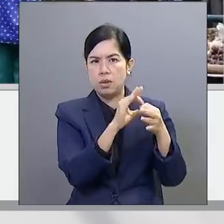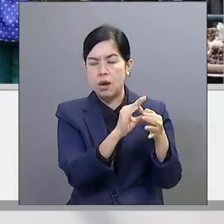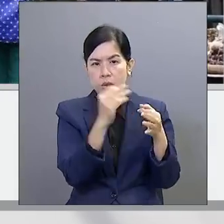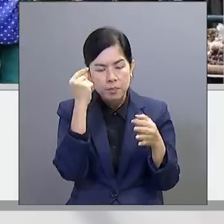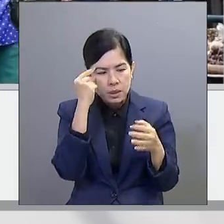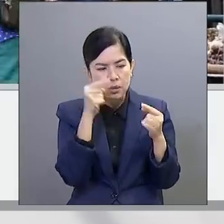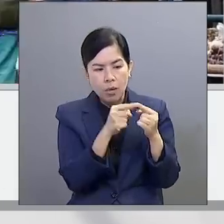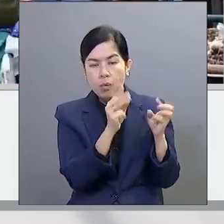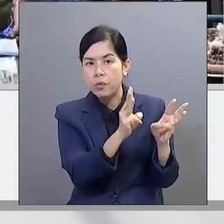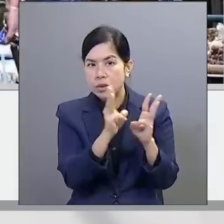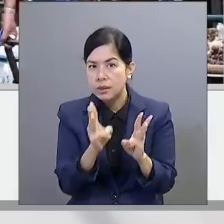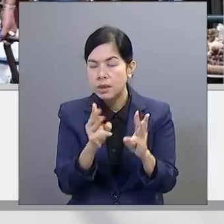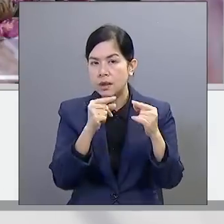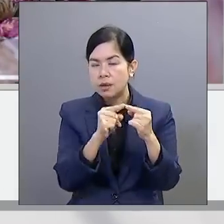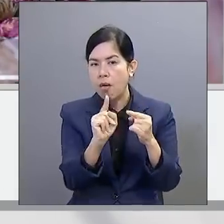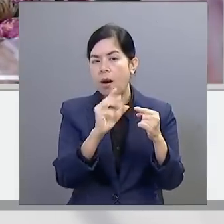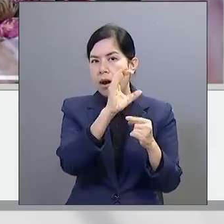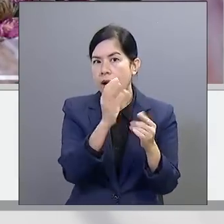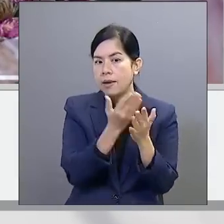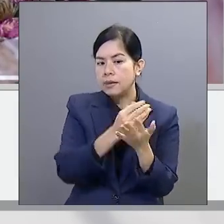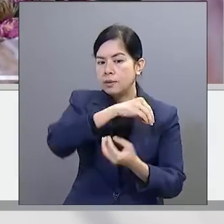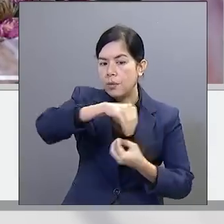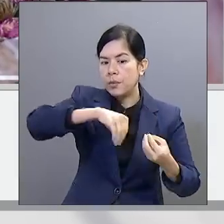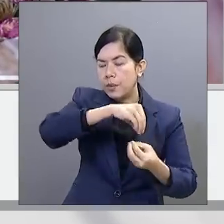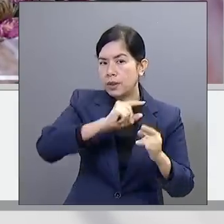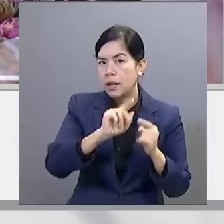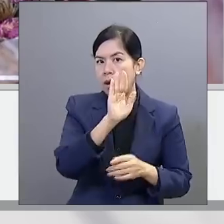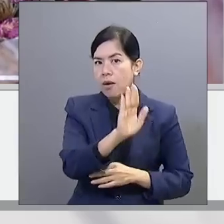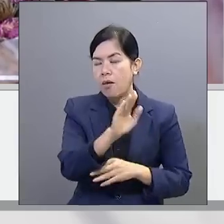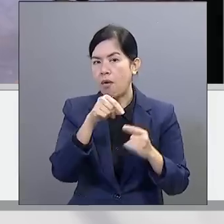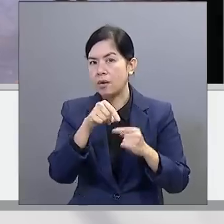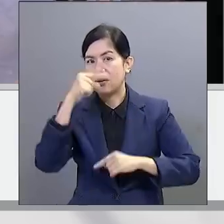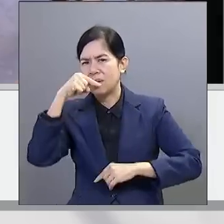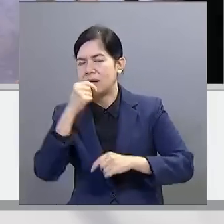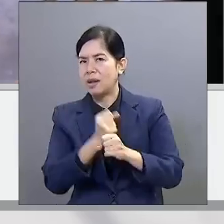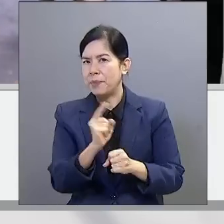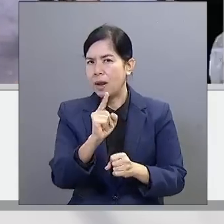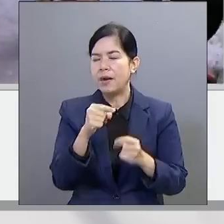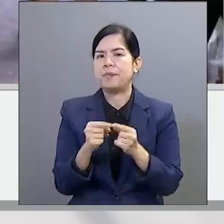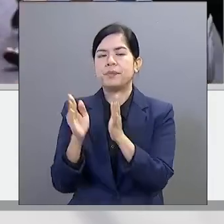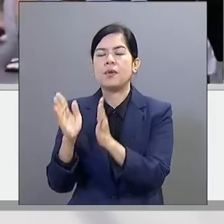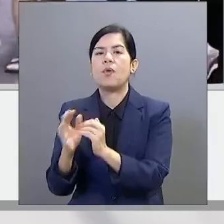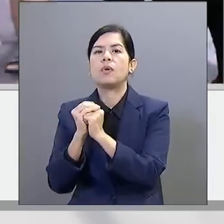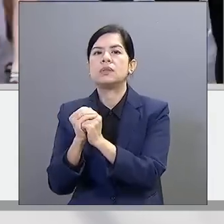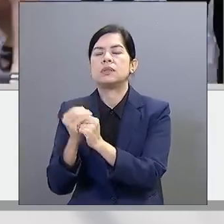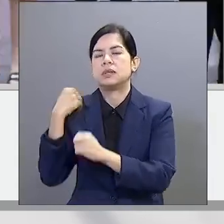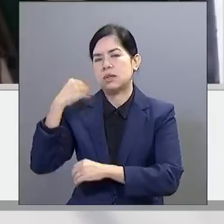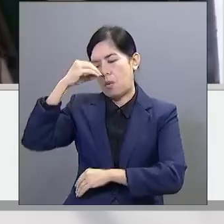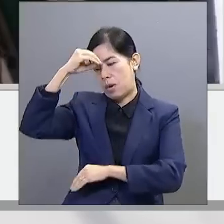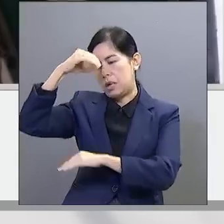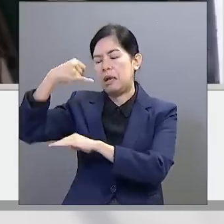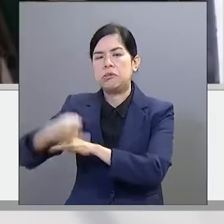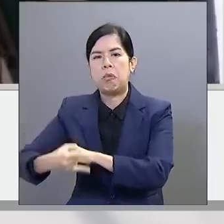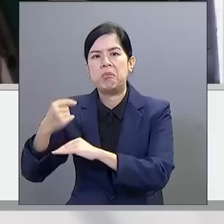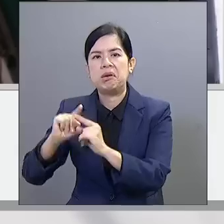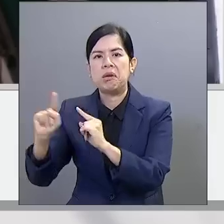ายเนื่องจากในจีนการแข่งขันมันสูงคนรุ่นใหม่เรียนจบมาอย่างข้อมูลล่าสุดเนี่ยก็หางานทำไม่ได้นะคะเมื่อเก็บเงินได้แล้ว